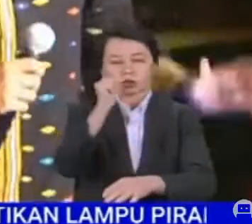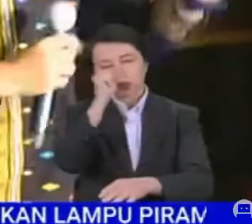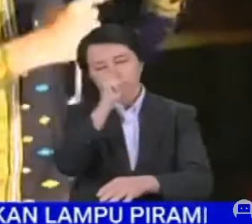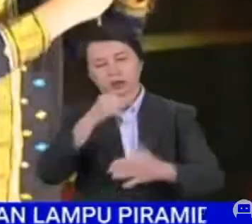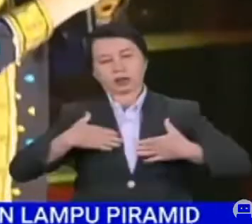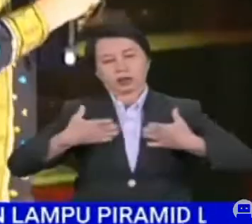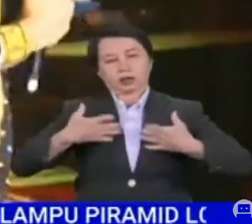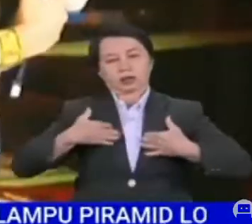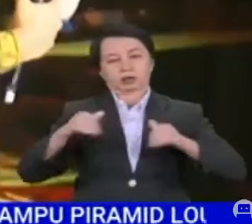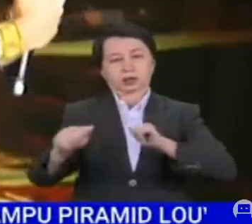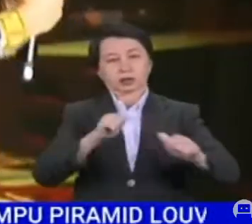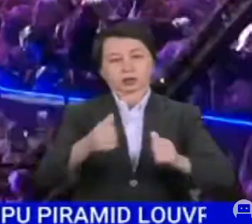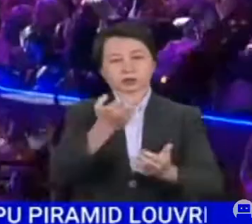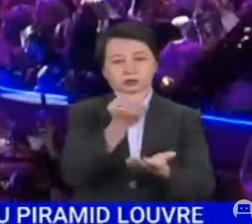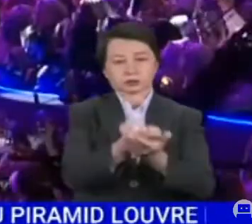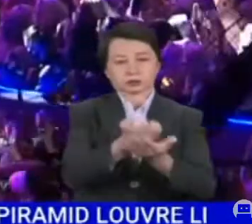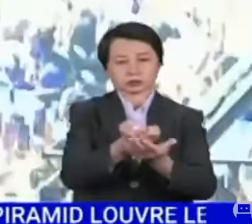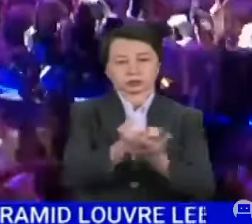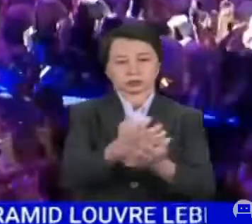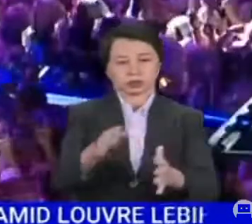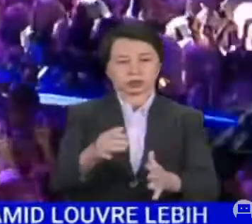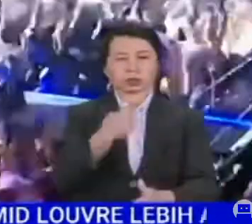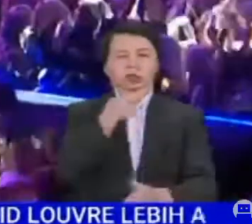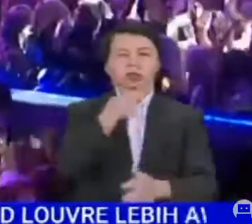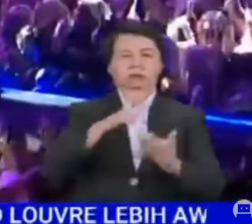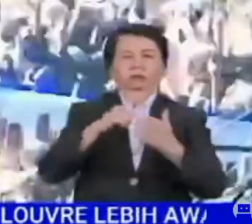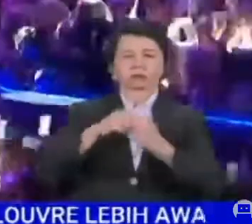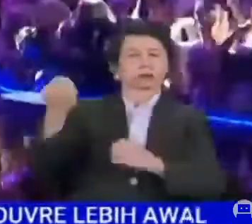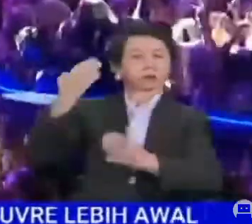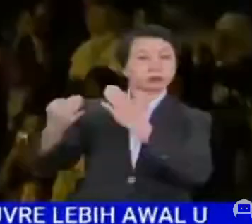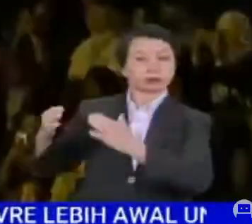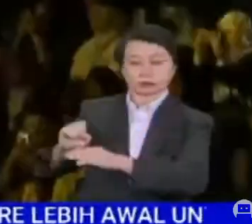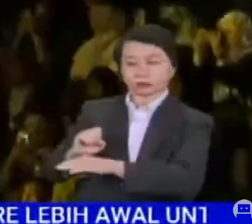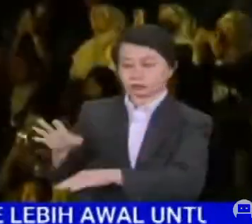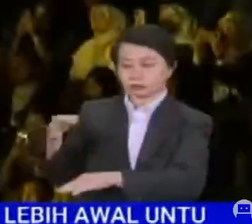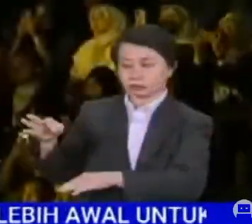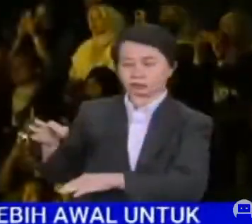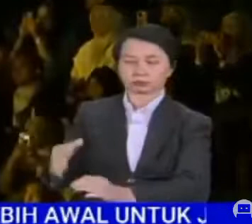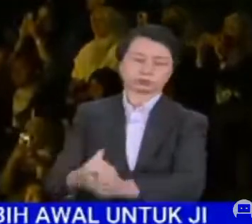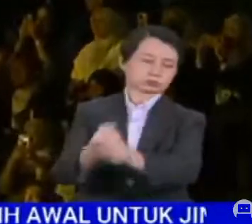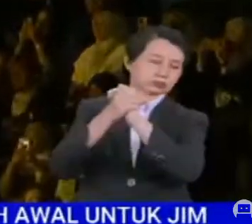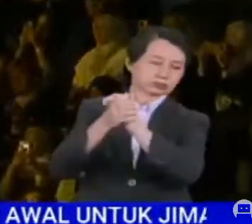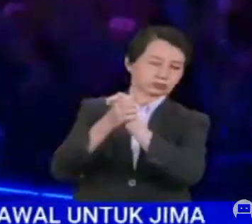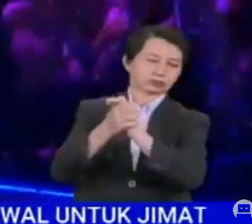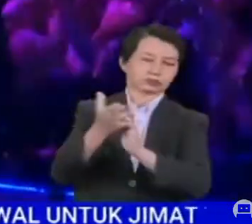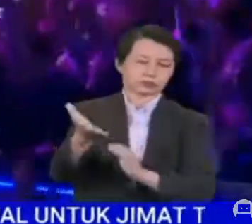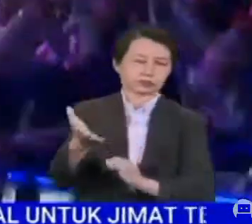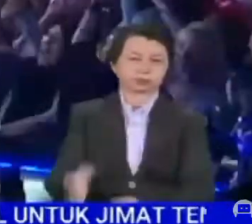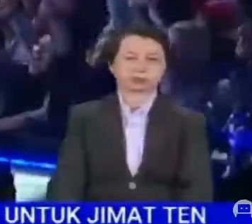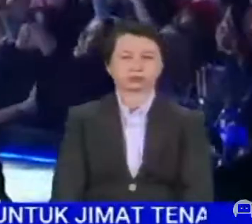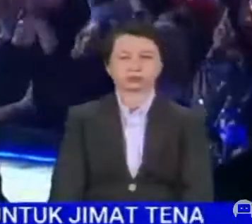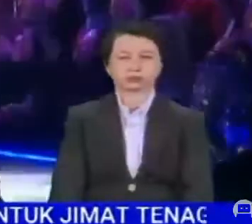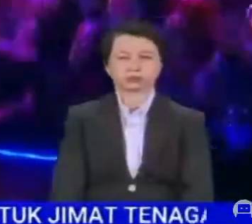air dan kegiatan ekonomi yang terkesan pandemik COVID-19. Tahniah Fazura.